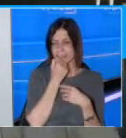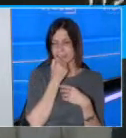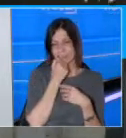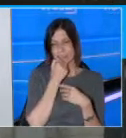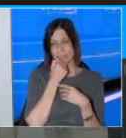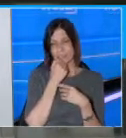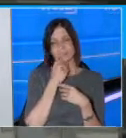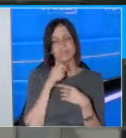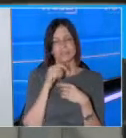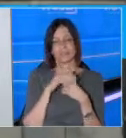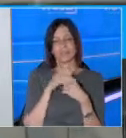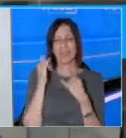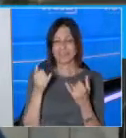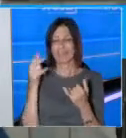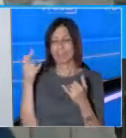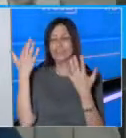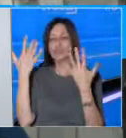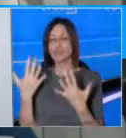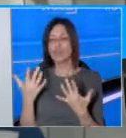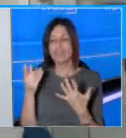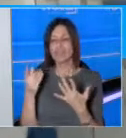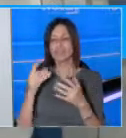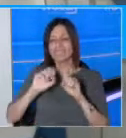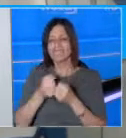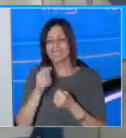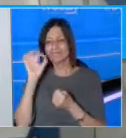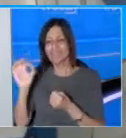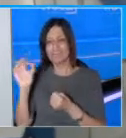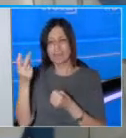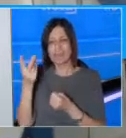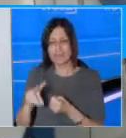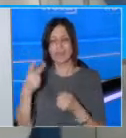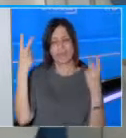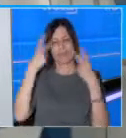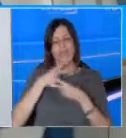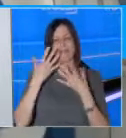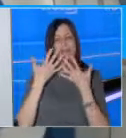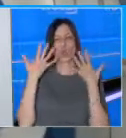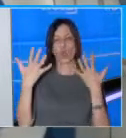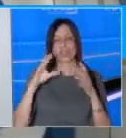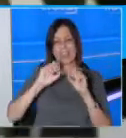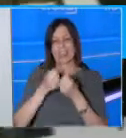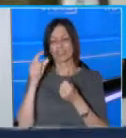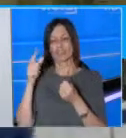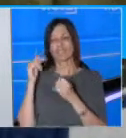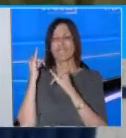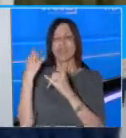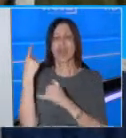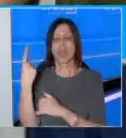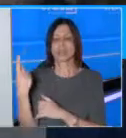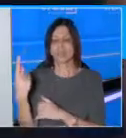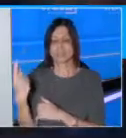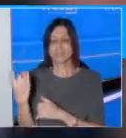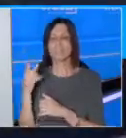כרגע סופרים את מתיהם תרתי משמע, ומבינים את עוצמת הנזק שהם הביאו על עצמם.